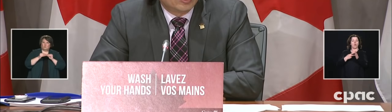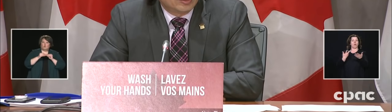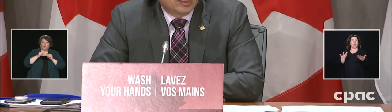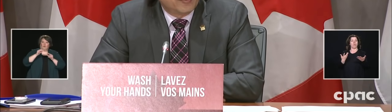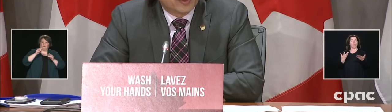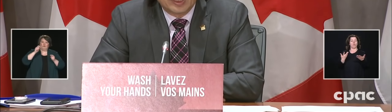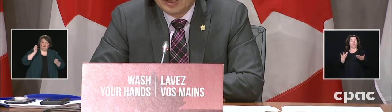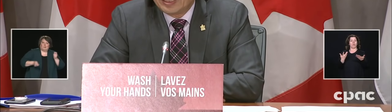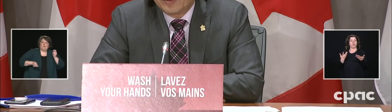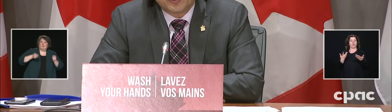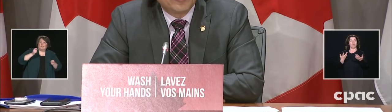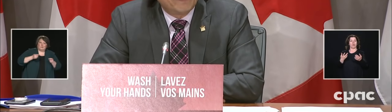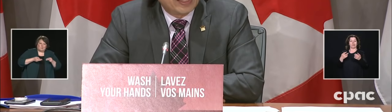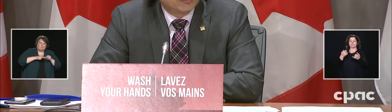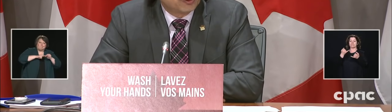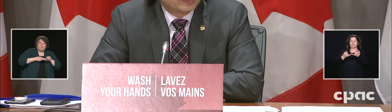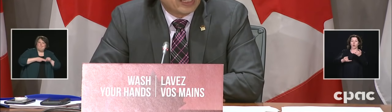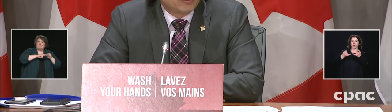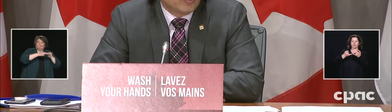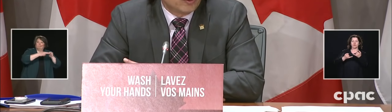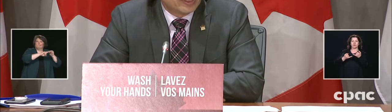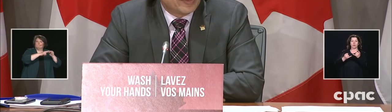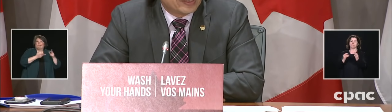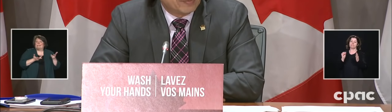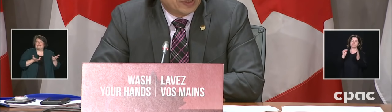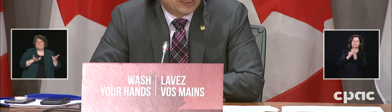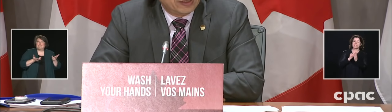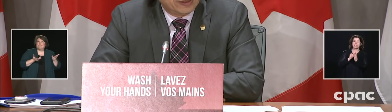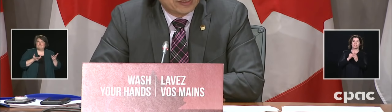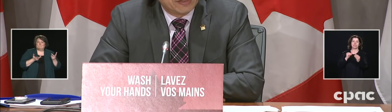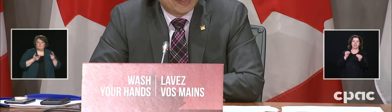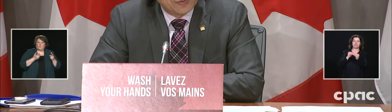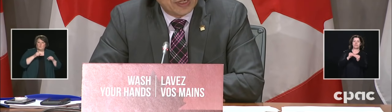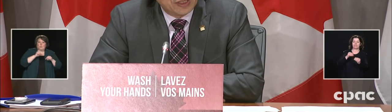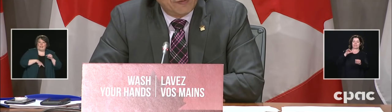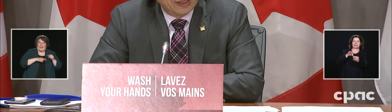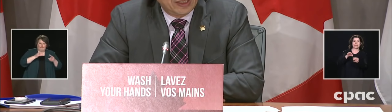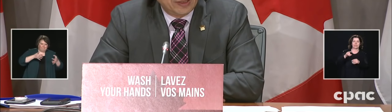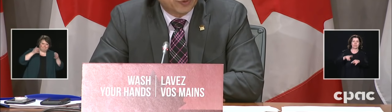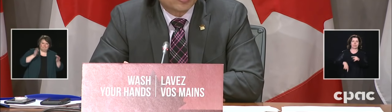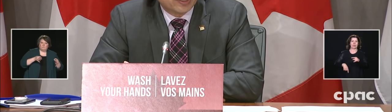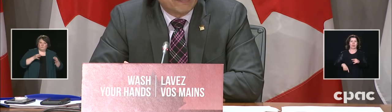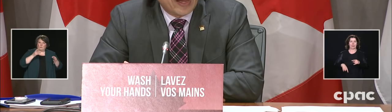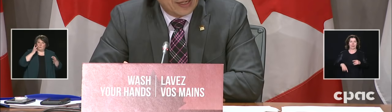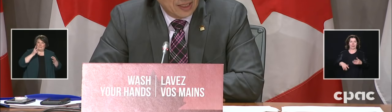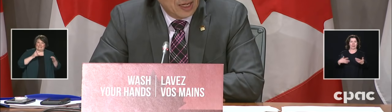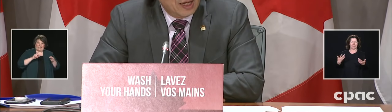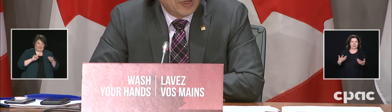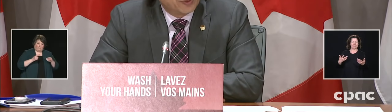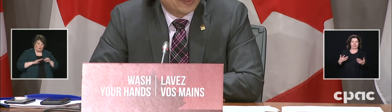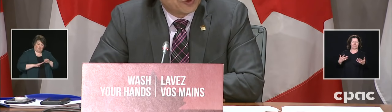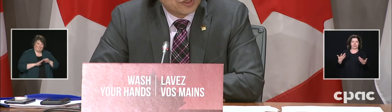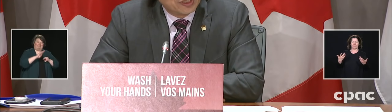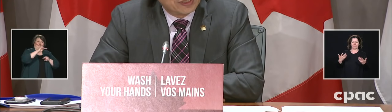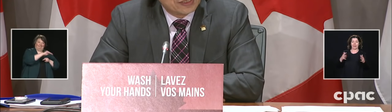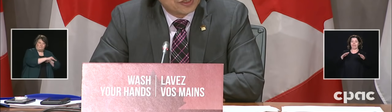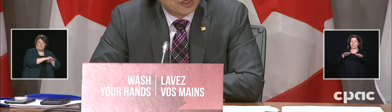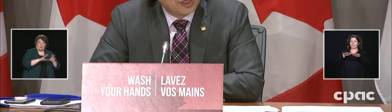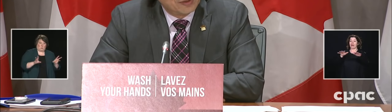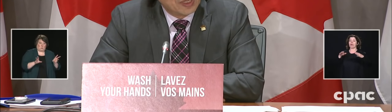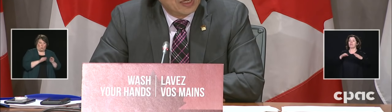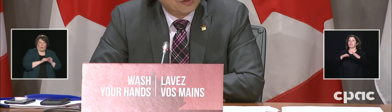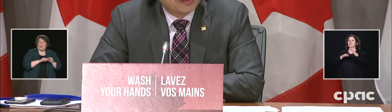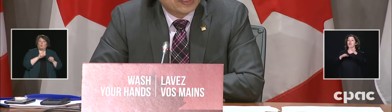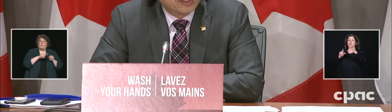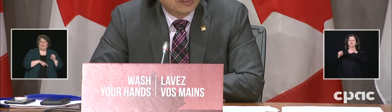conclusion pour la première vague en total, ou aussi peut-être qu'est-ce qui va se passer avec les prochaines vagues. Mais pour la prochaine